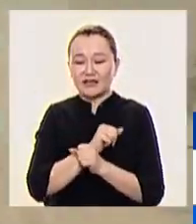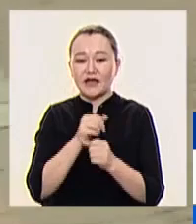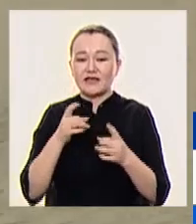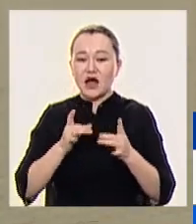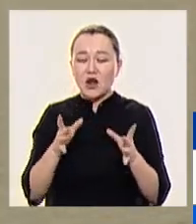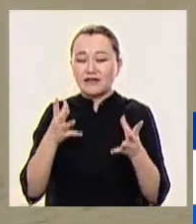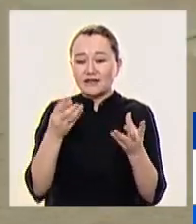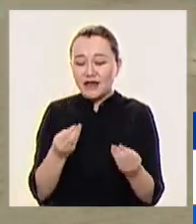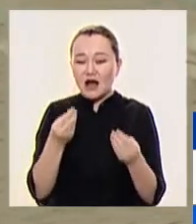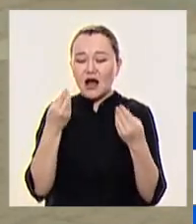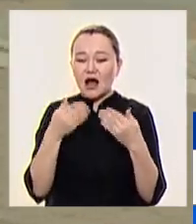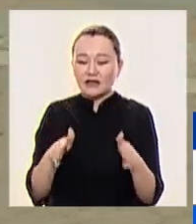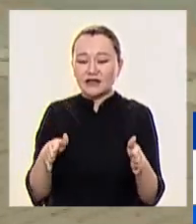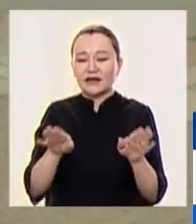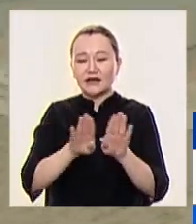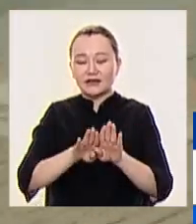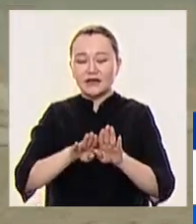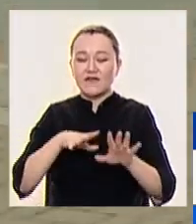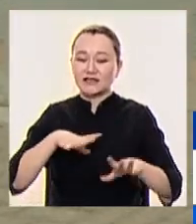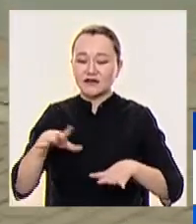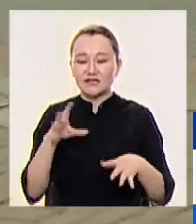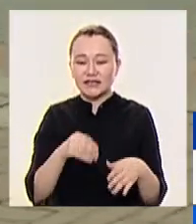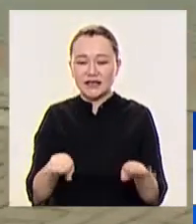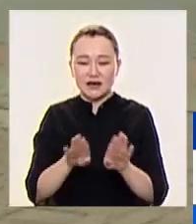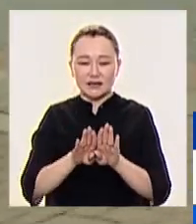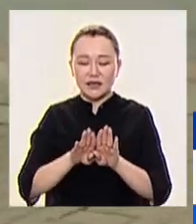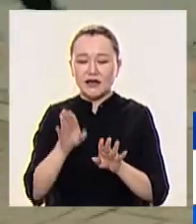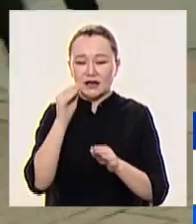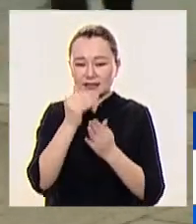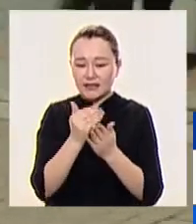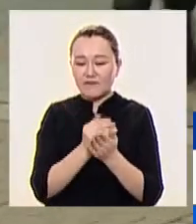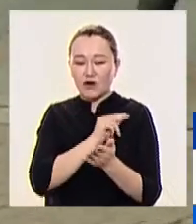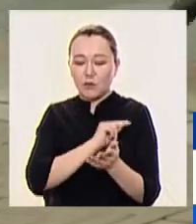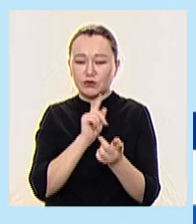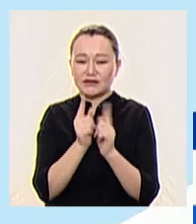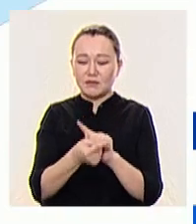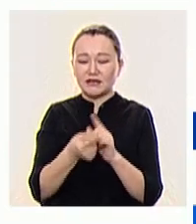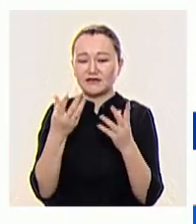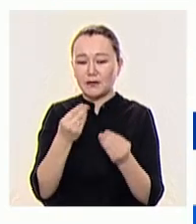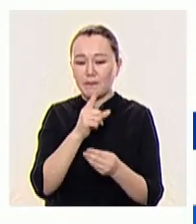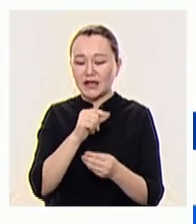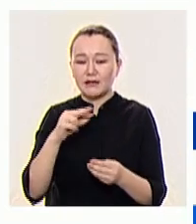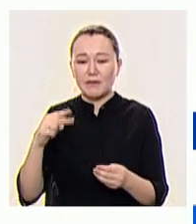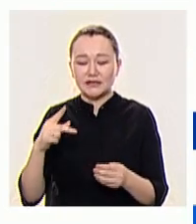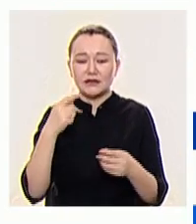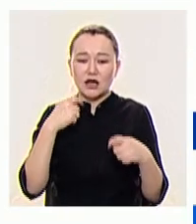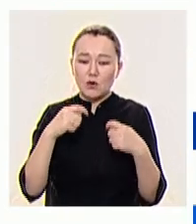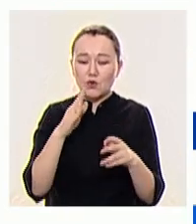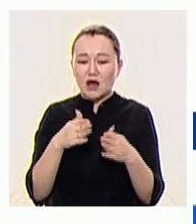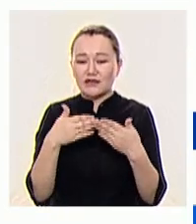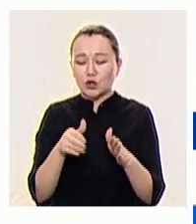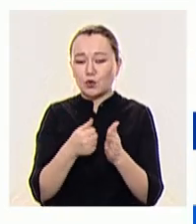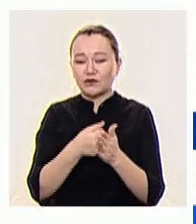торговые дома открыты, и крытые рынки будут закрыты. Изменится и график работы в будни. Торгово-развлекательные центры будут открыты